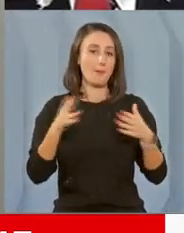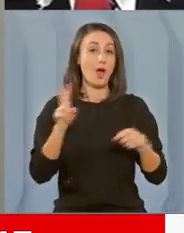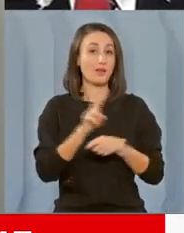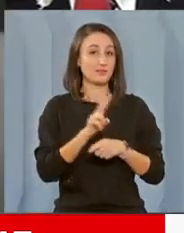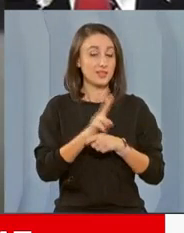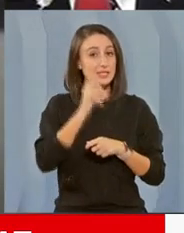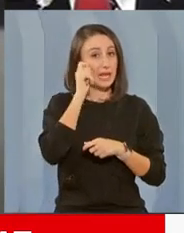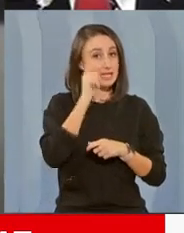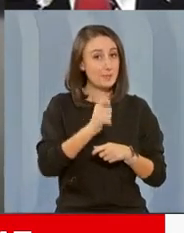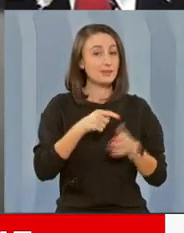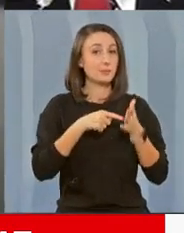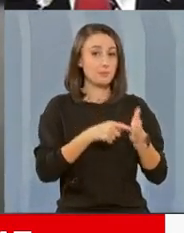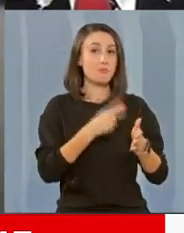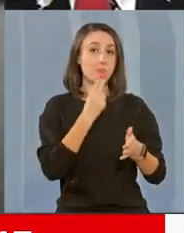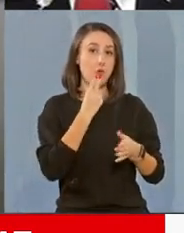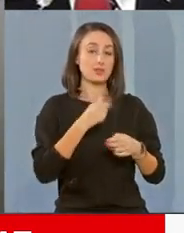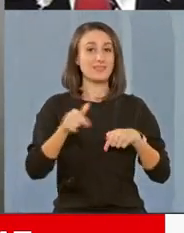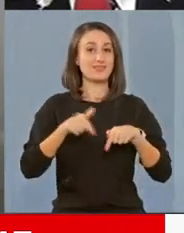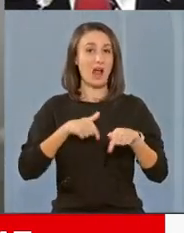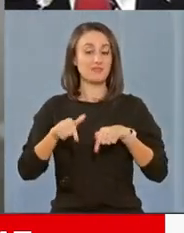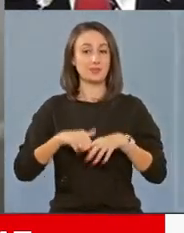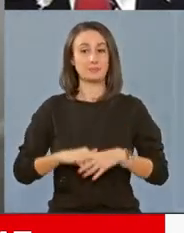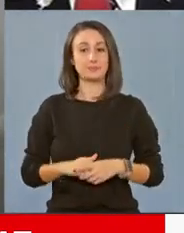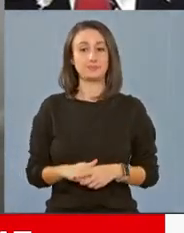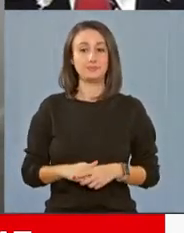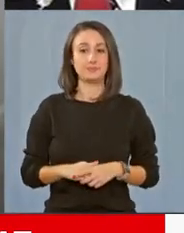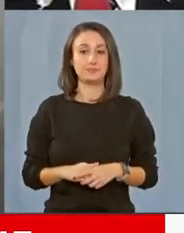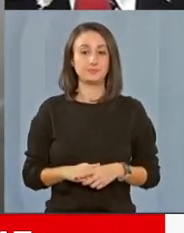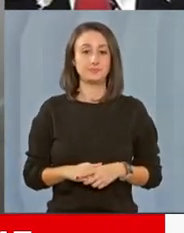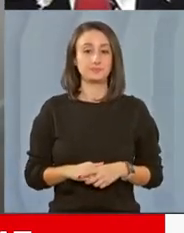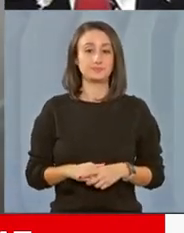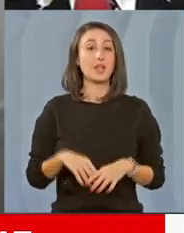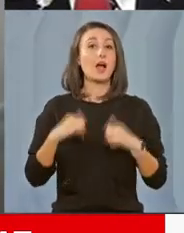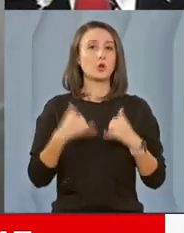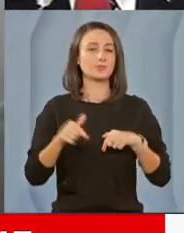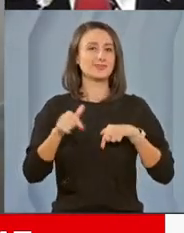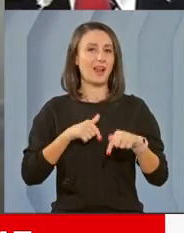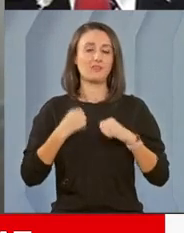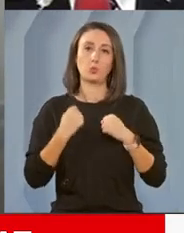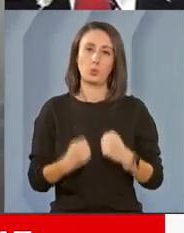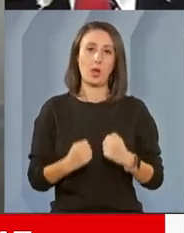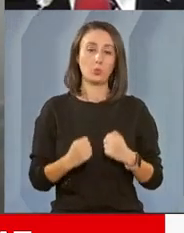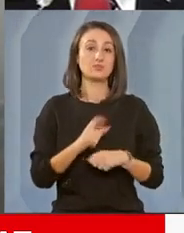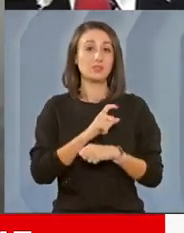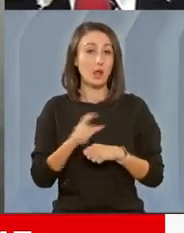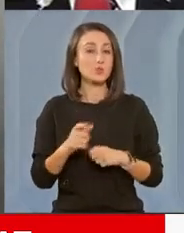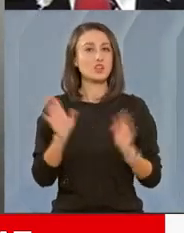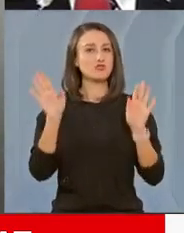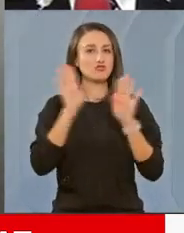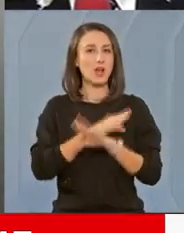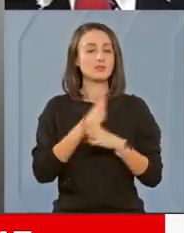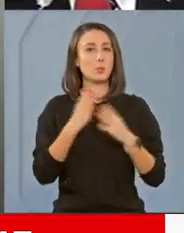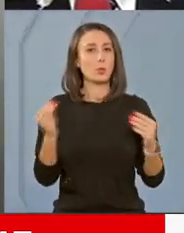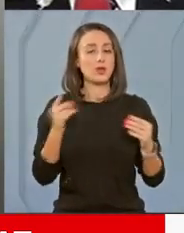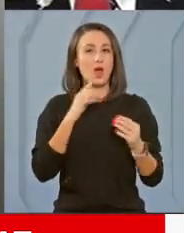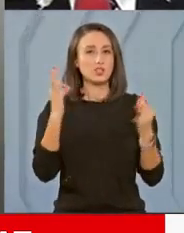și să respecte indicațiile polițiștilor aflați la fluidizare. La această oră, traficul se desfășoară cu dificultate din cauza ceții dense,